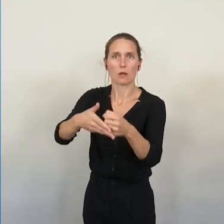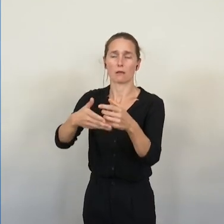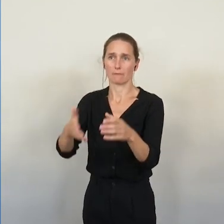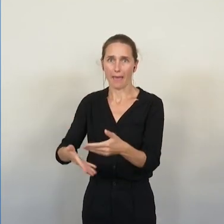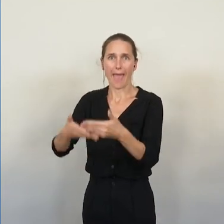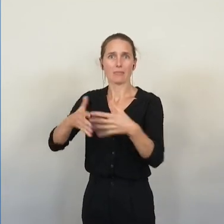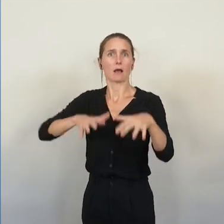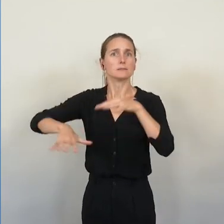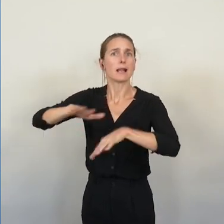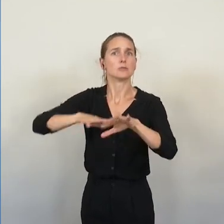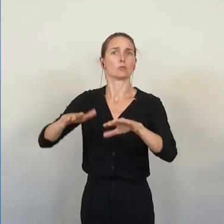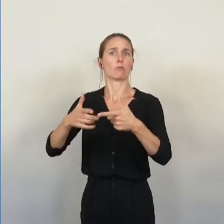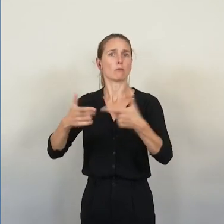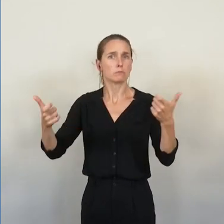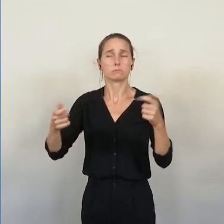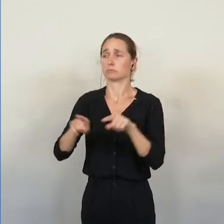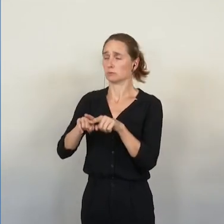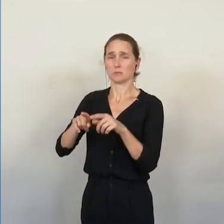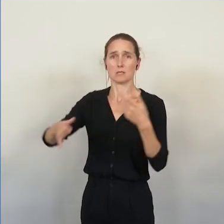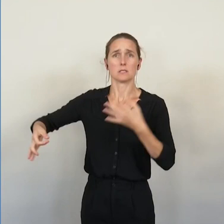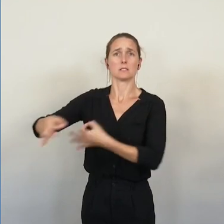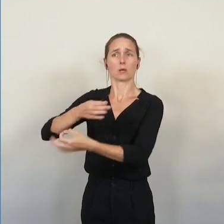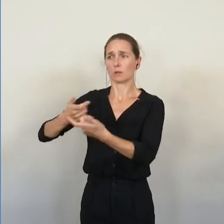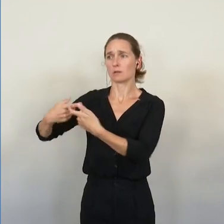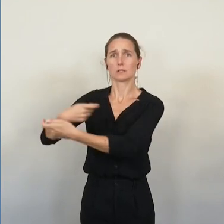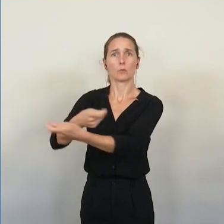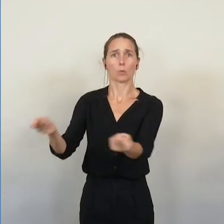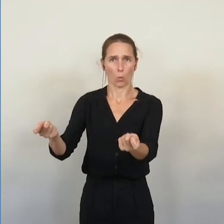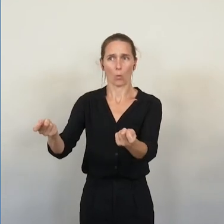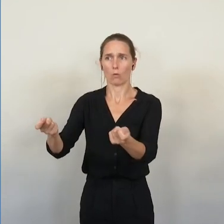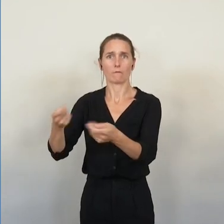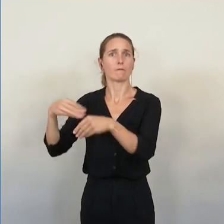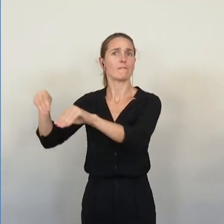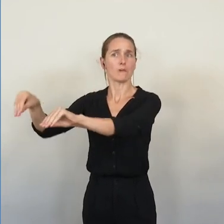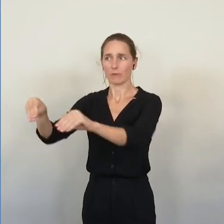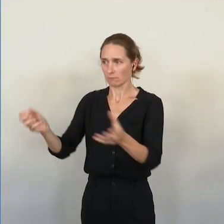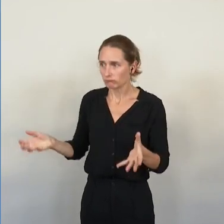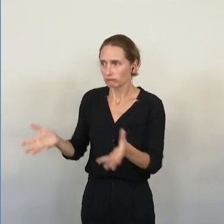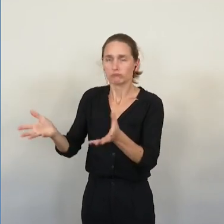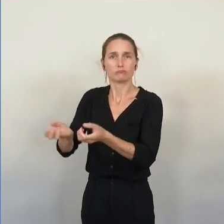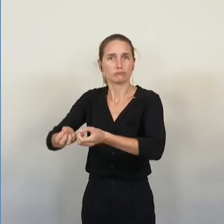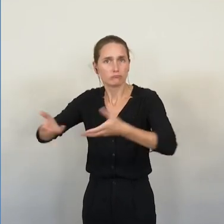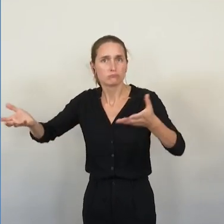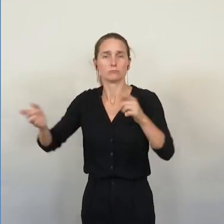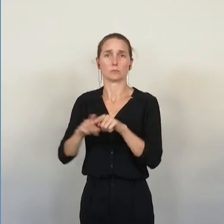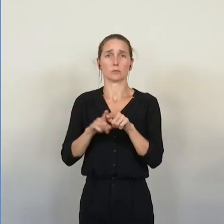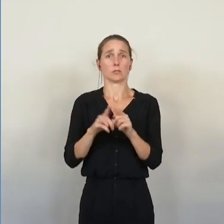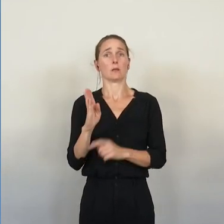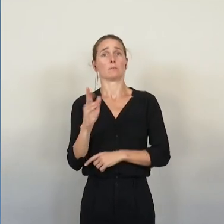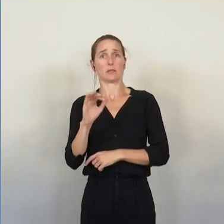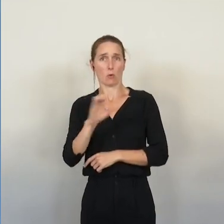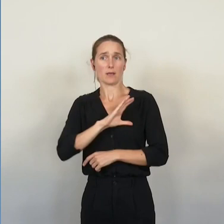développent les circuits de proximité l'accompagnement de ces circuits de de proximité le développement de la part des produits locaux et biologiques dans les